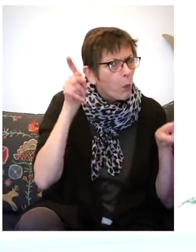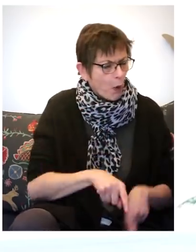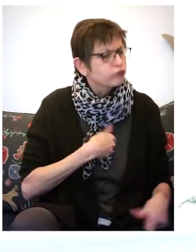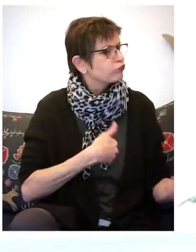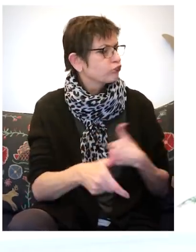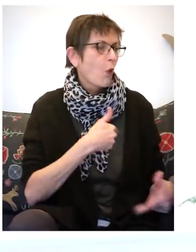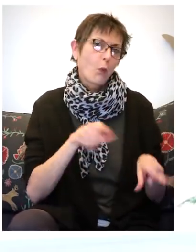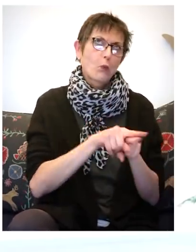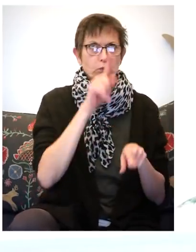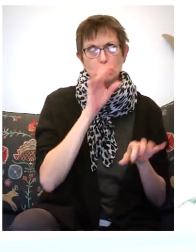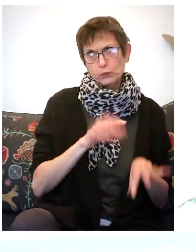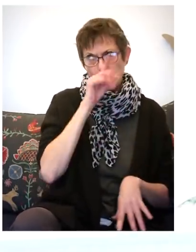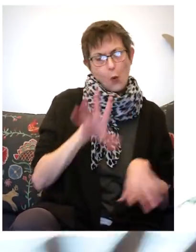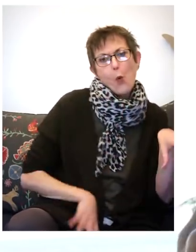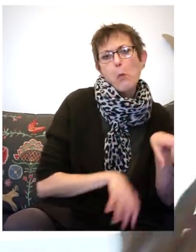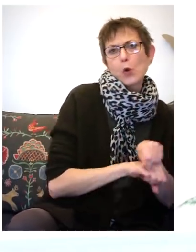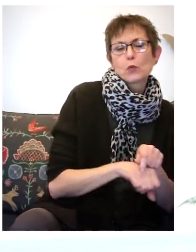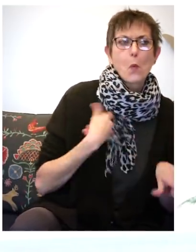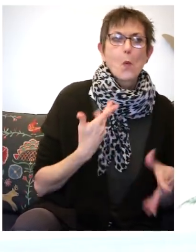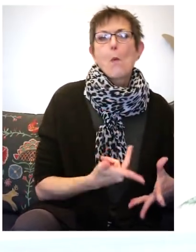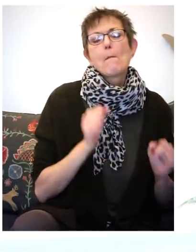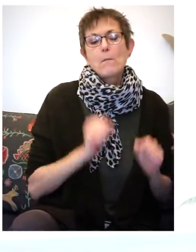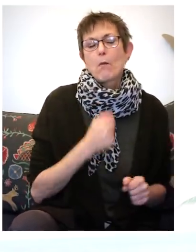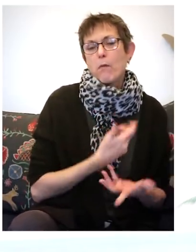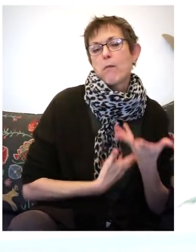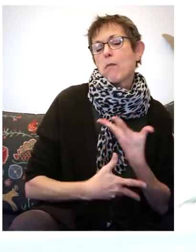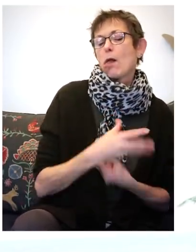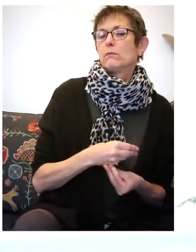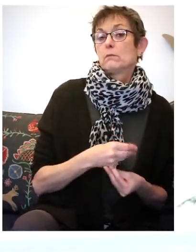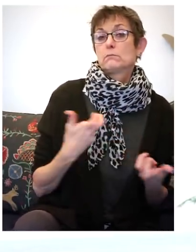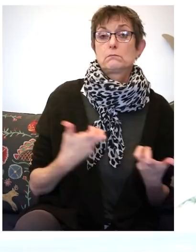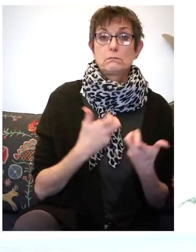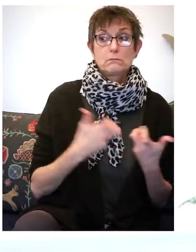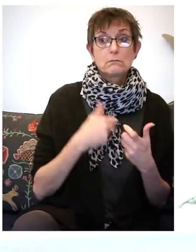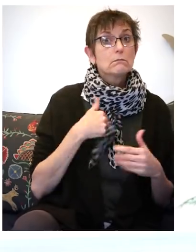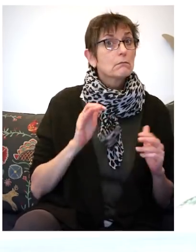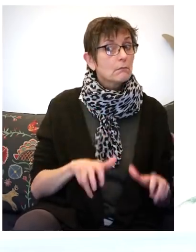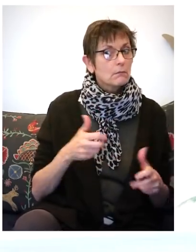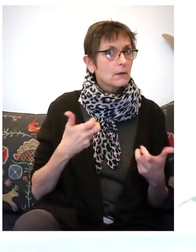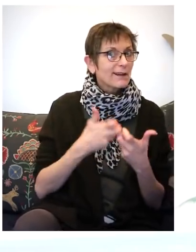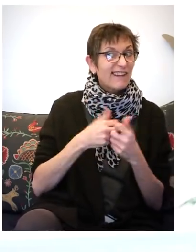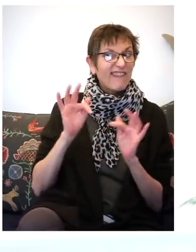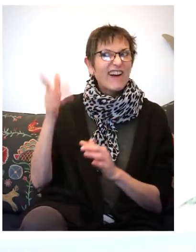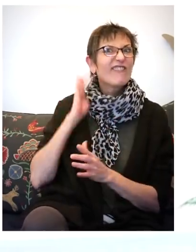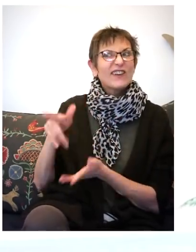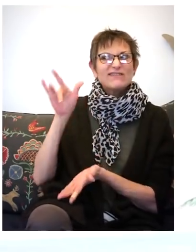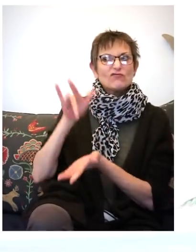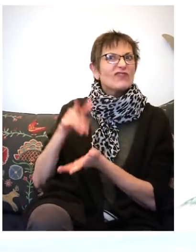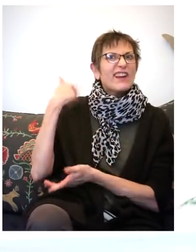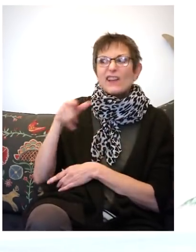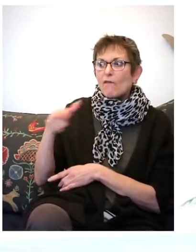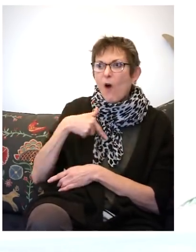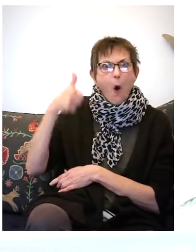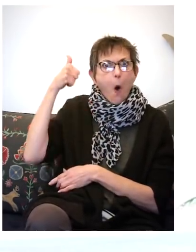je marche beaucoup, donc en fait, ça compense. Ou alors, pour rendre ça acceptable, on peut faire une nouvelle cognition. L'exemple concret, c'est moi l'année dernière par rapport à Ecosia. Donc,